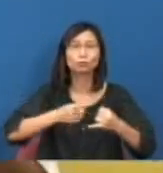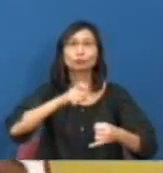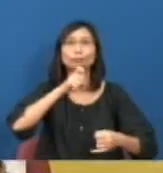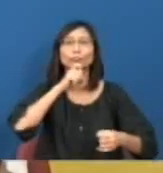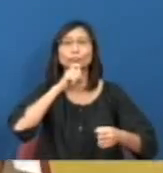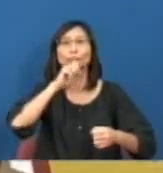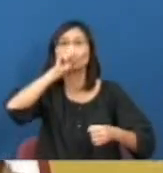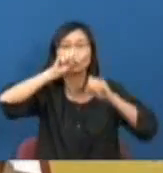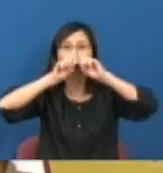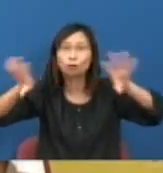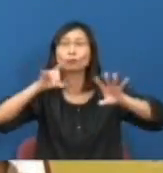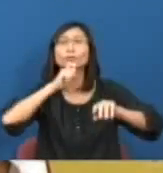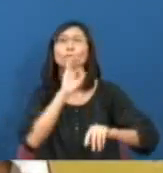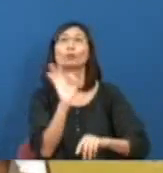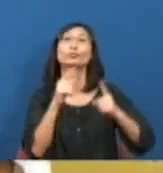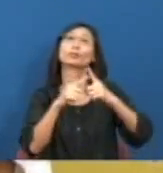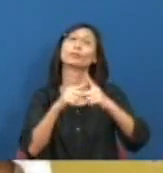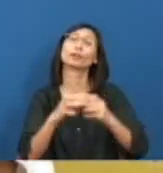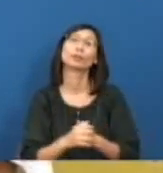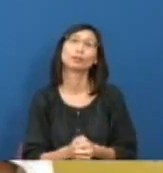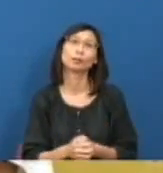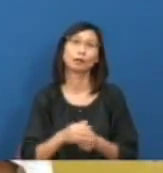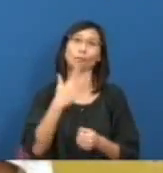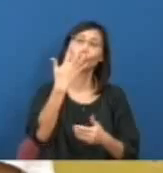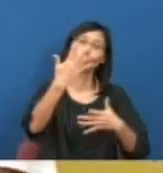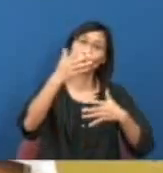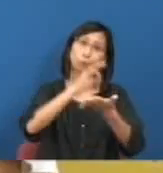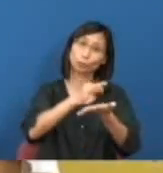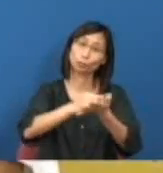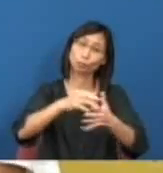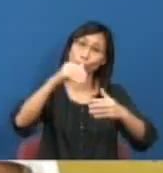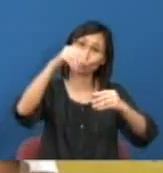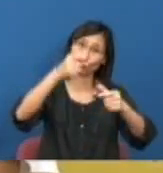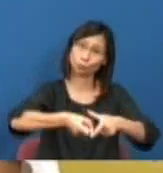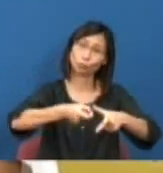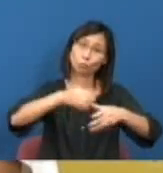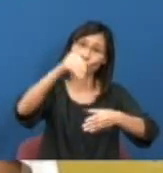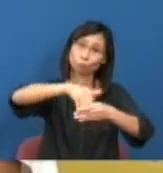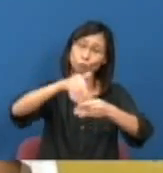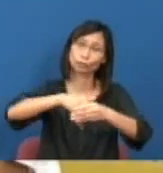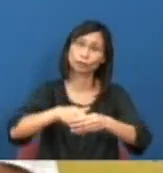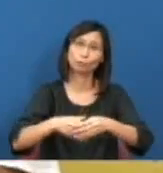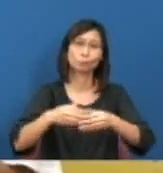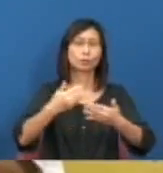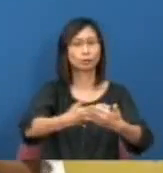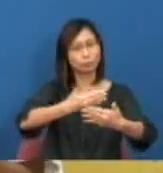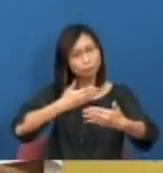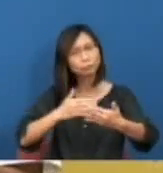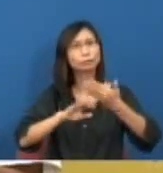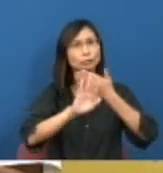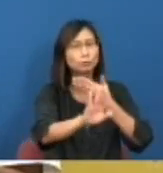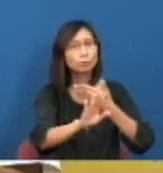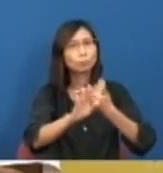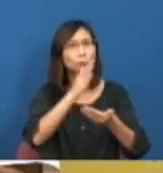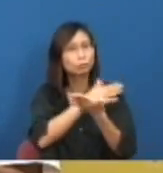以你睇翻佢回憶五區公投前前後後嘅事，已經知道大佬，我真係點信你？即係我唔係唔相信個人